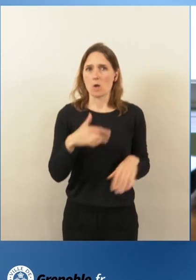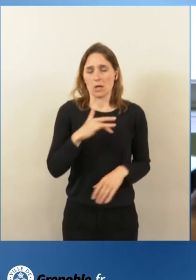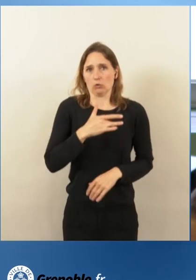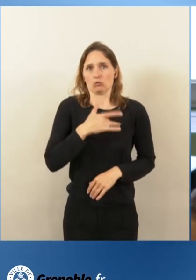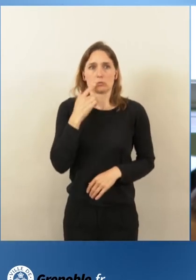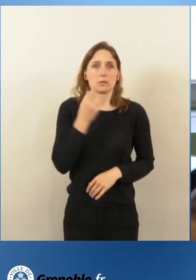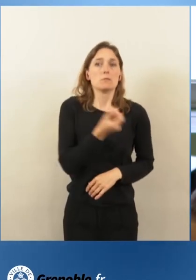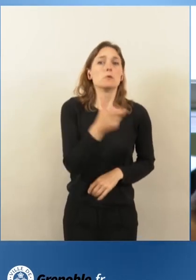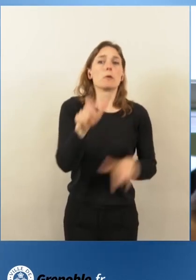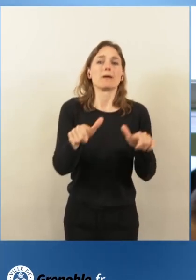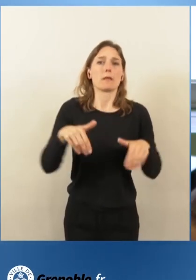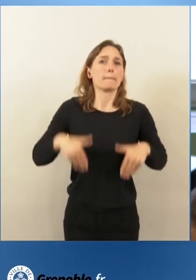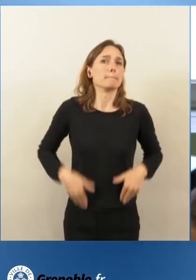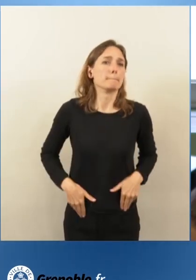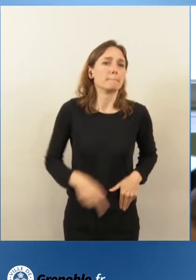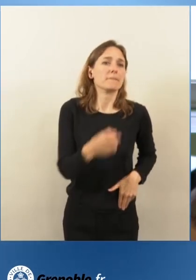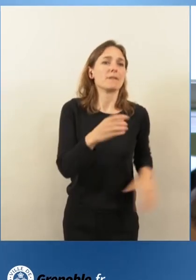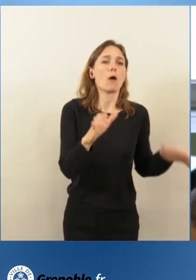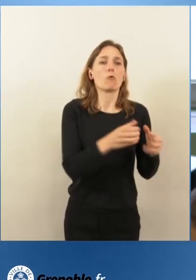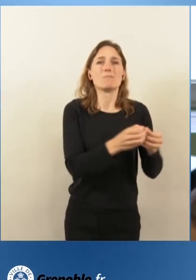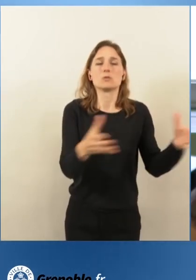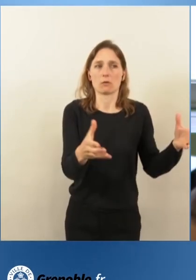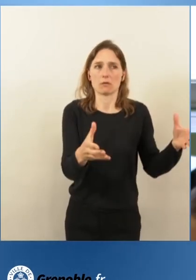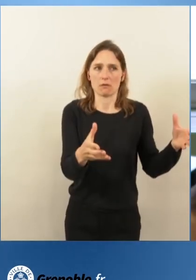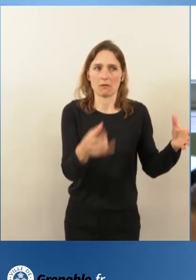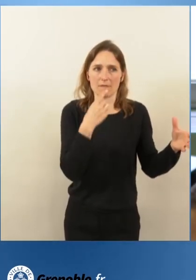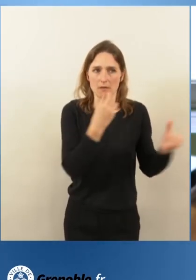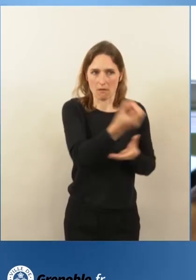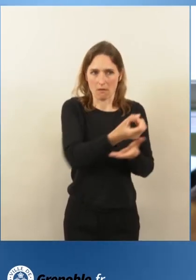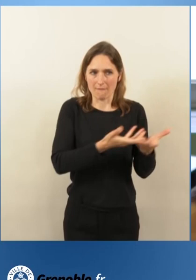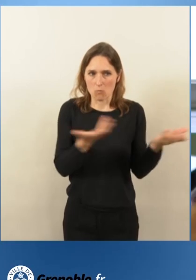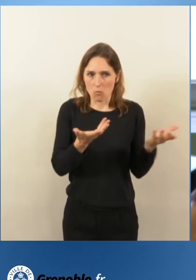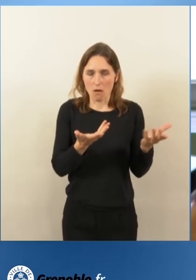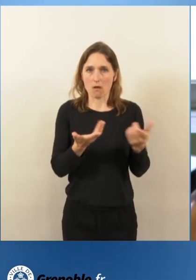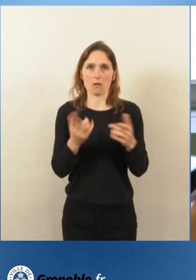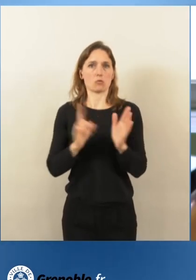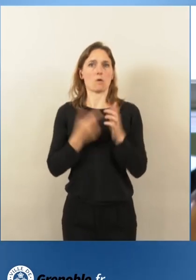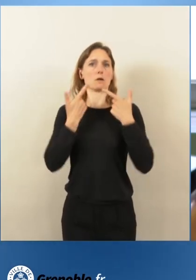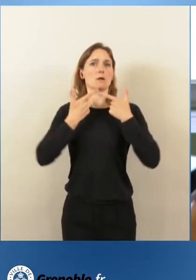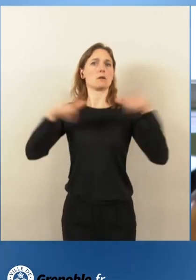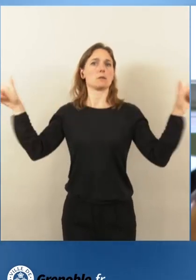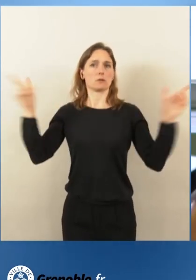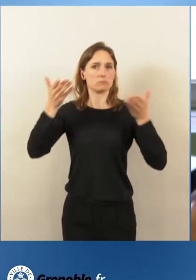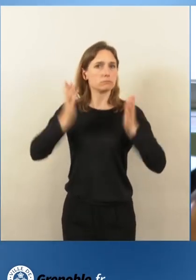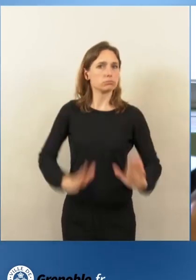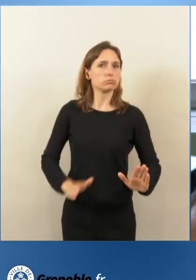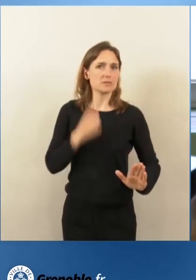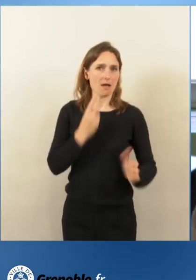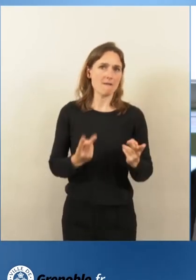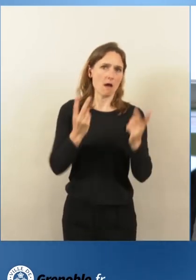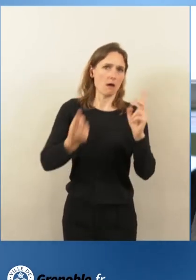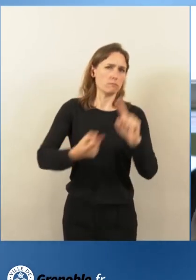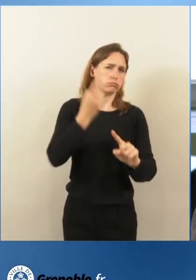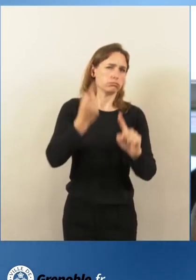votes d'abstention venant de la majorité me disant que le libre arbitre reste une valeur fondamentale dans l'exercice